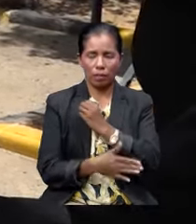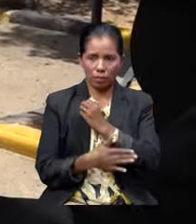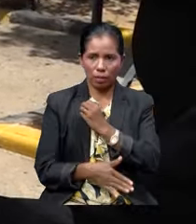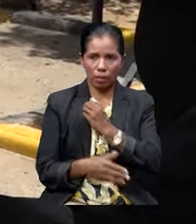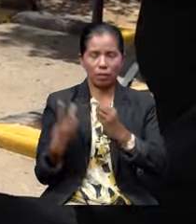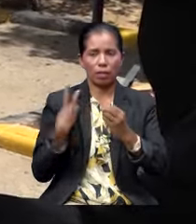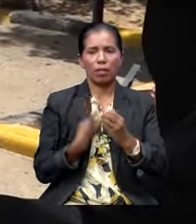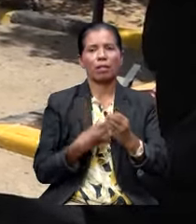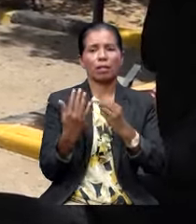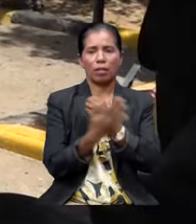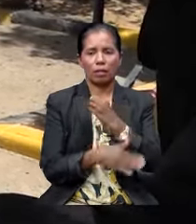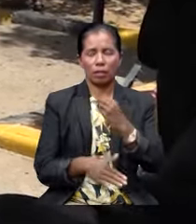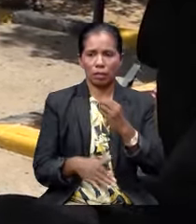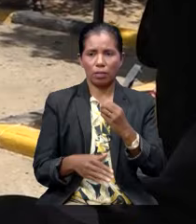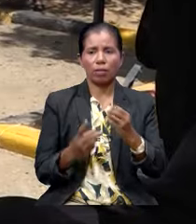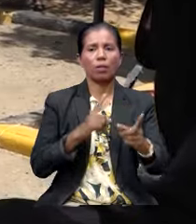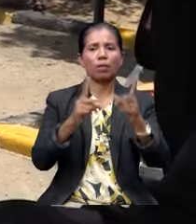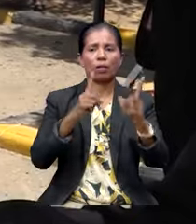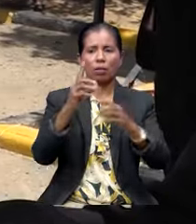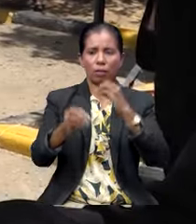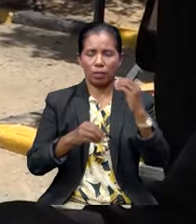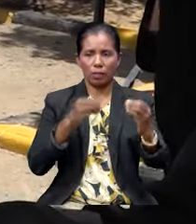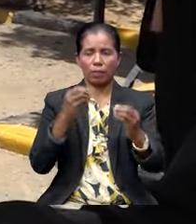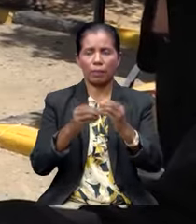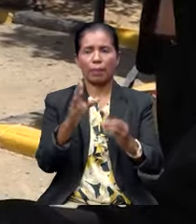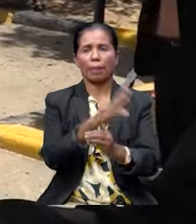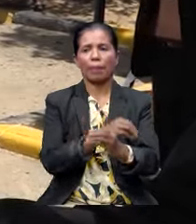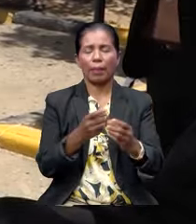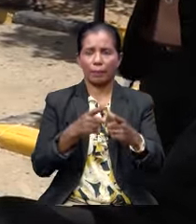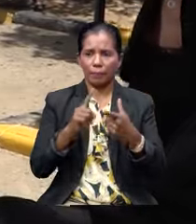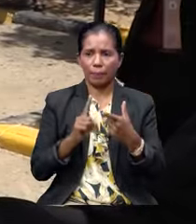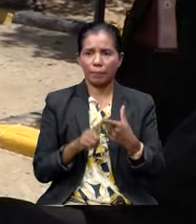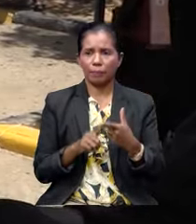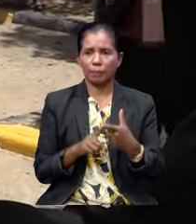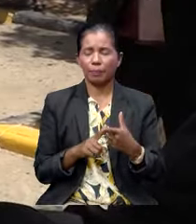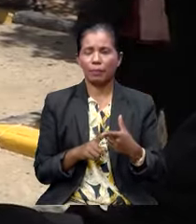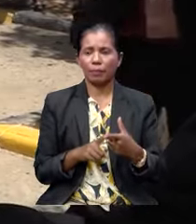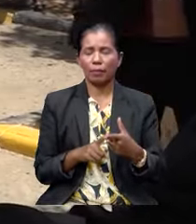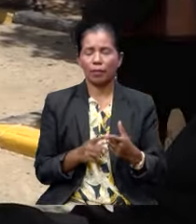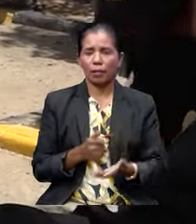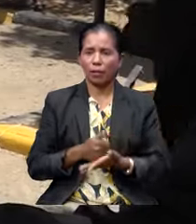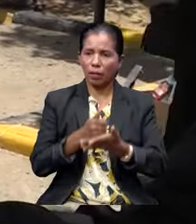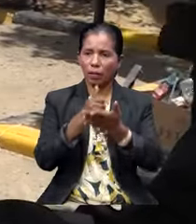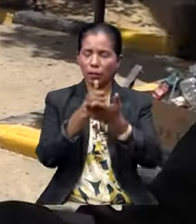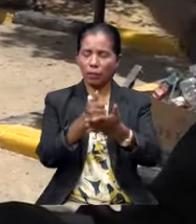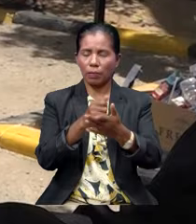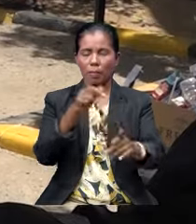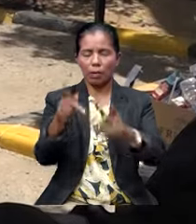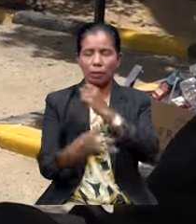itu ni rai doben ini, ne. Maksudnya kuliah kon apa domin no taumatan memakiak